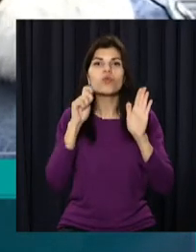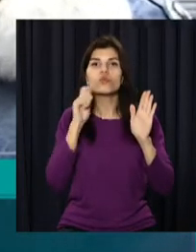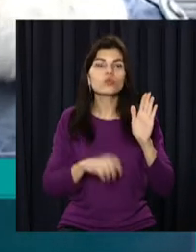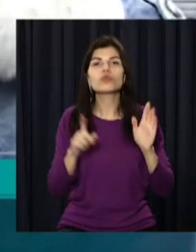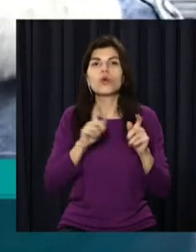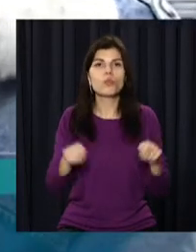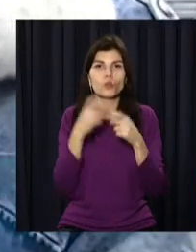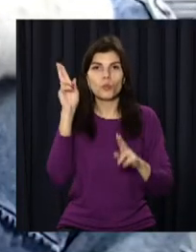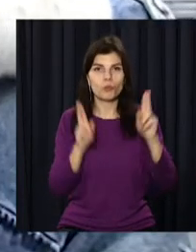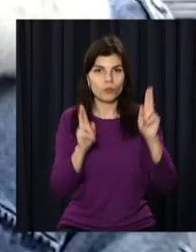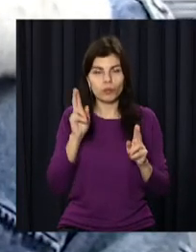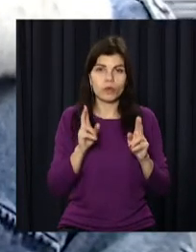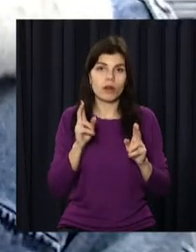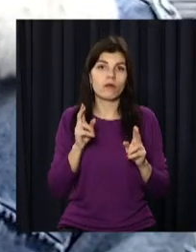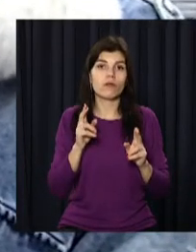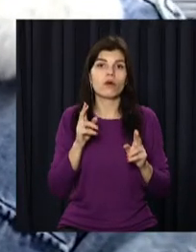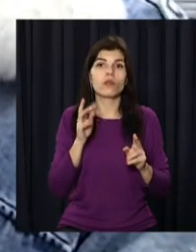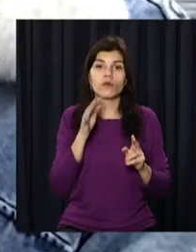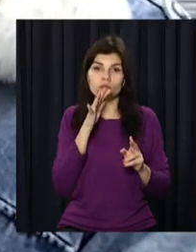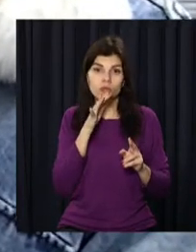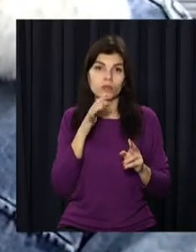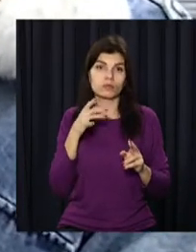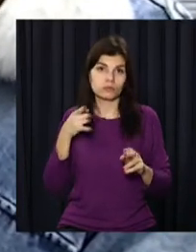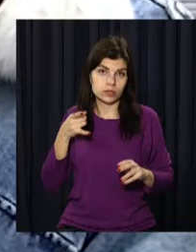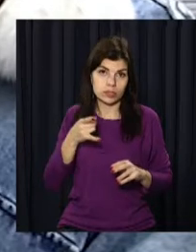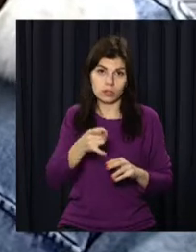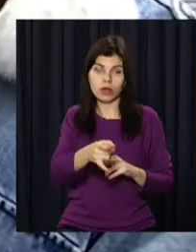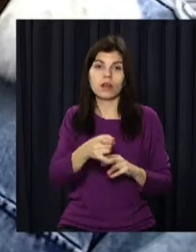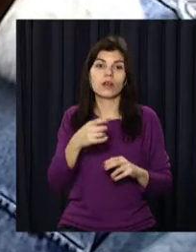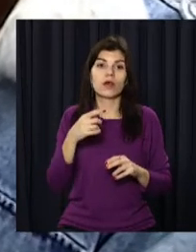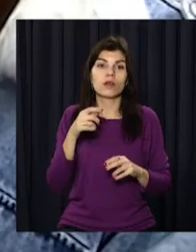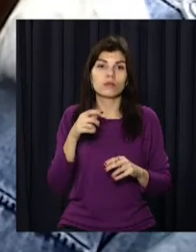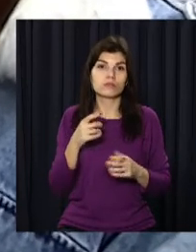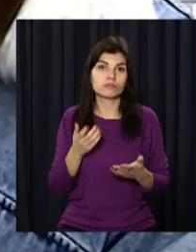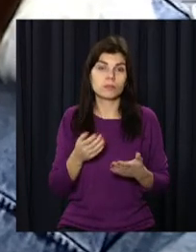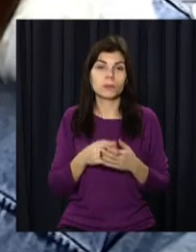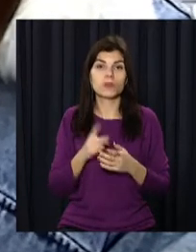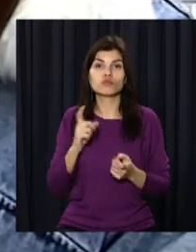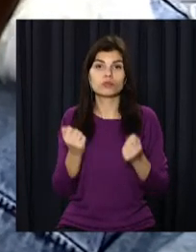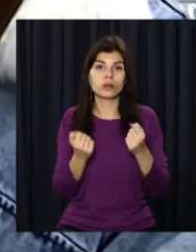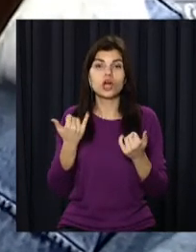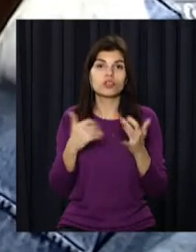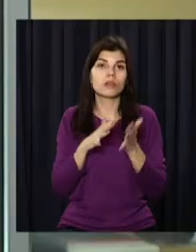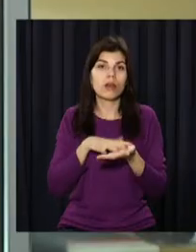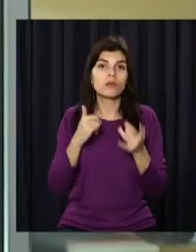саме порушення правил дорожнього руху або експлуатації транспорту особами, що ними керують. Наразі триває